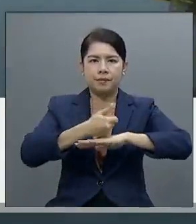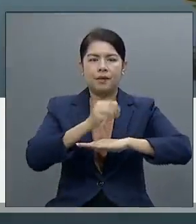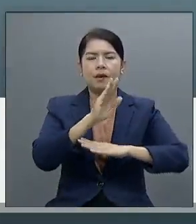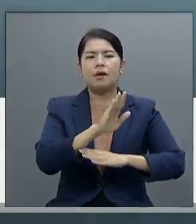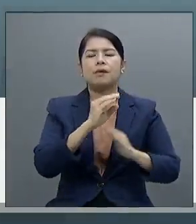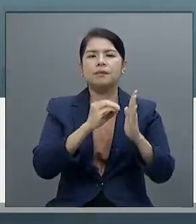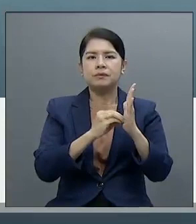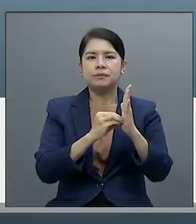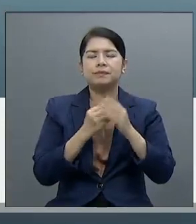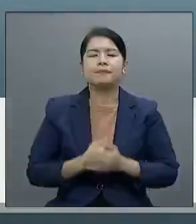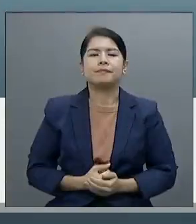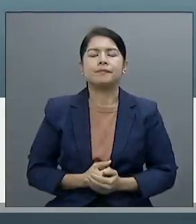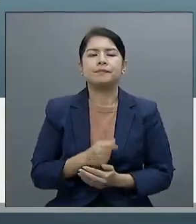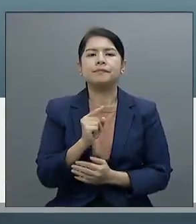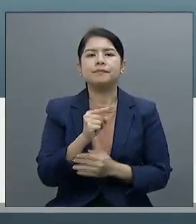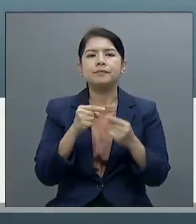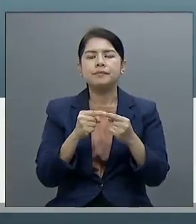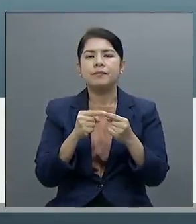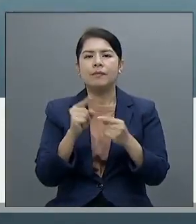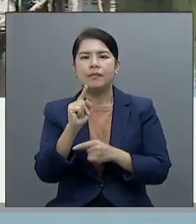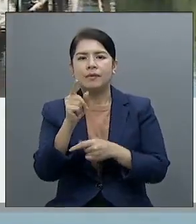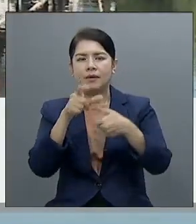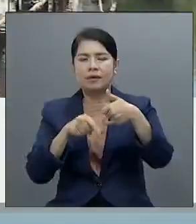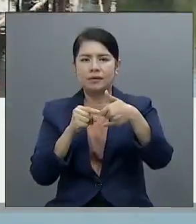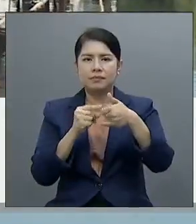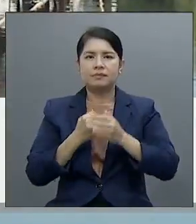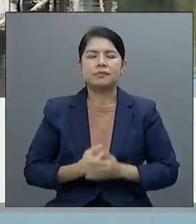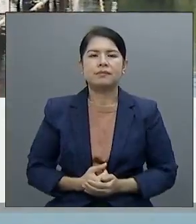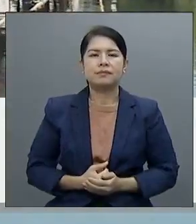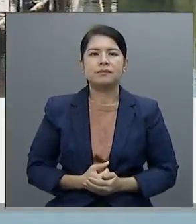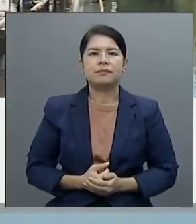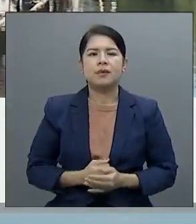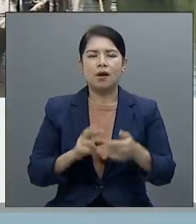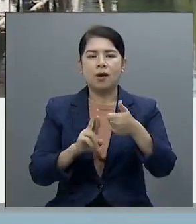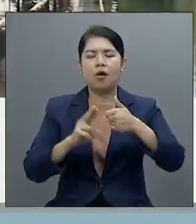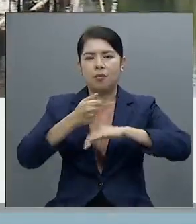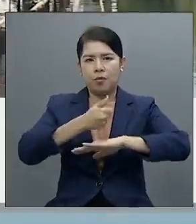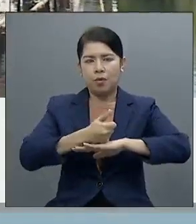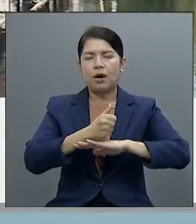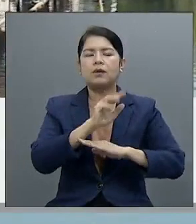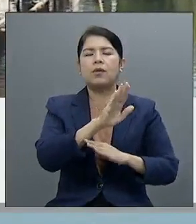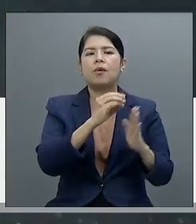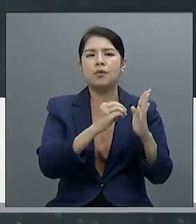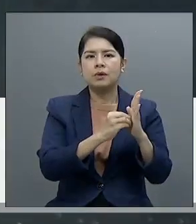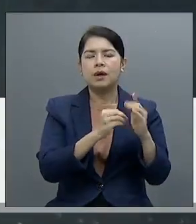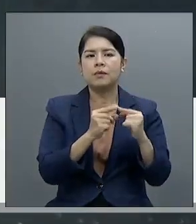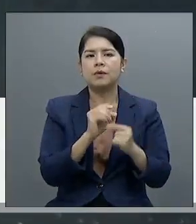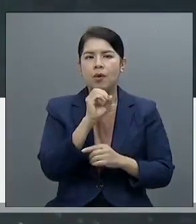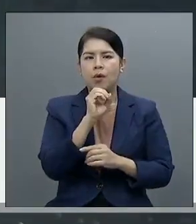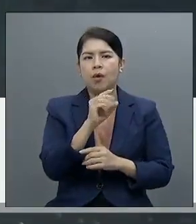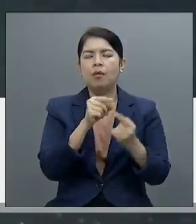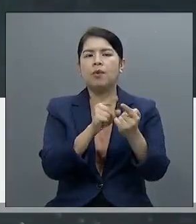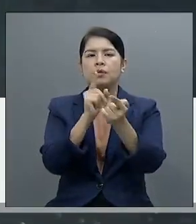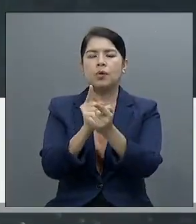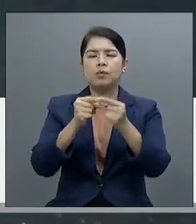กรุงเทพมหานครนะคะและก็นายสานนท์หวังพึ่งบุญรองผู้ว่าราชการกรุงเทพมหานครก็ออกมาพบเครือข่าย